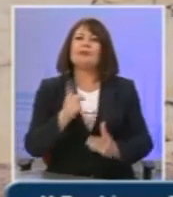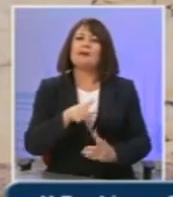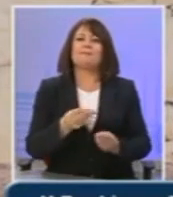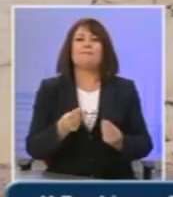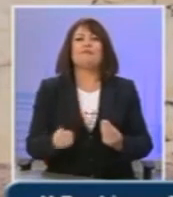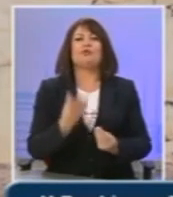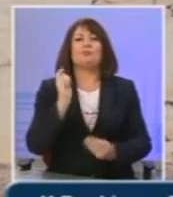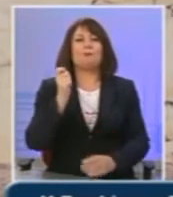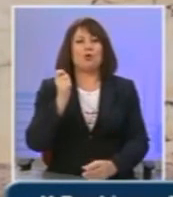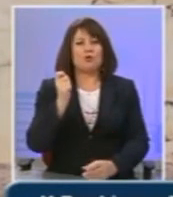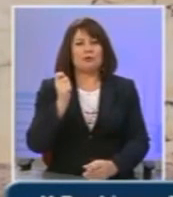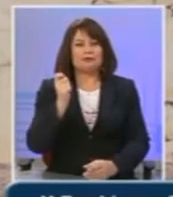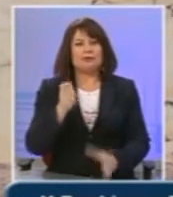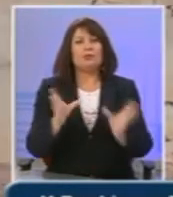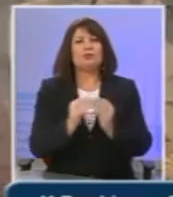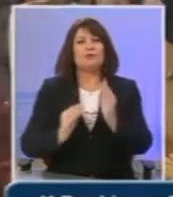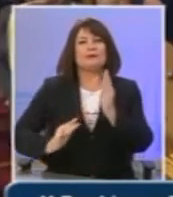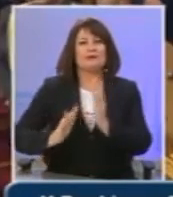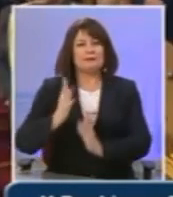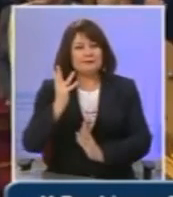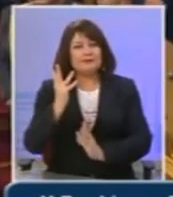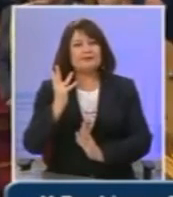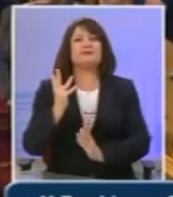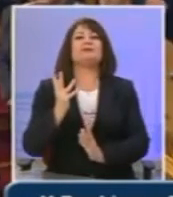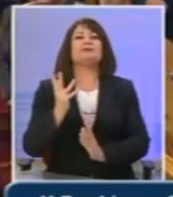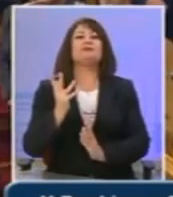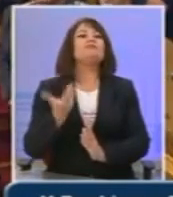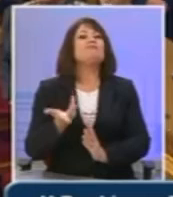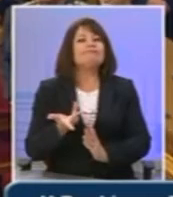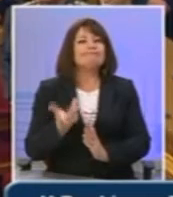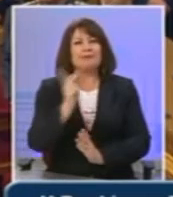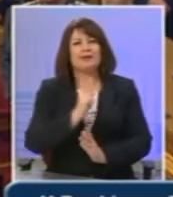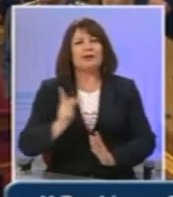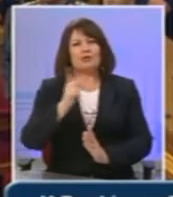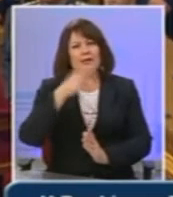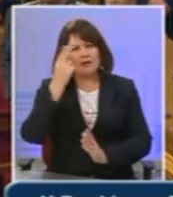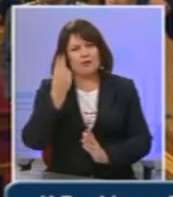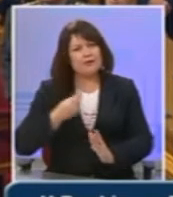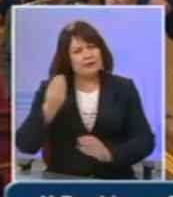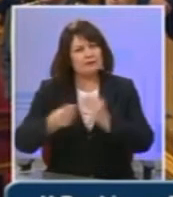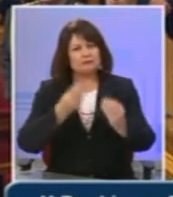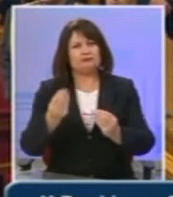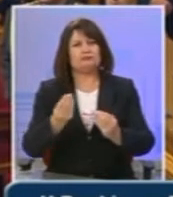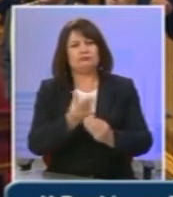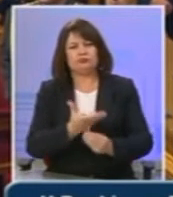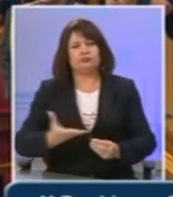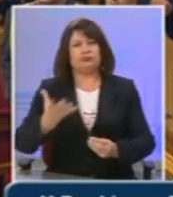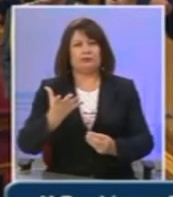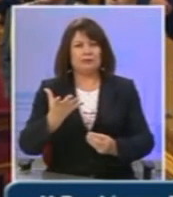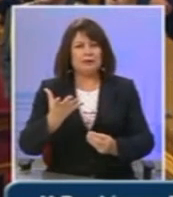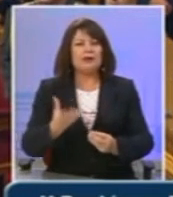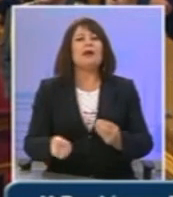πολιτική για την ανάπτυξη, την ανάκτηση και την επέκταση των κοινωνικών δικαιωμάτων. Για μια νέα άνοιξη